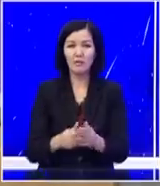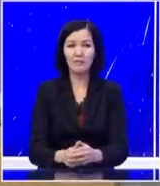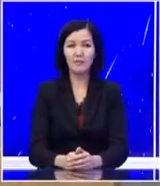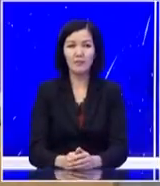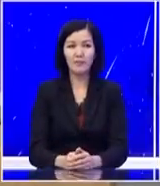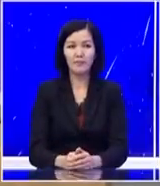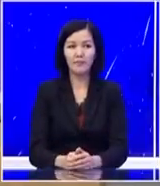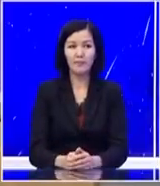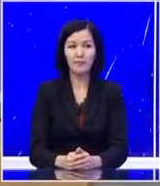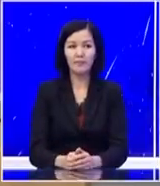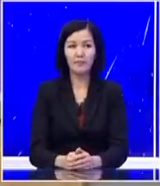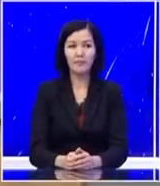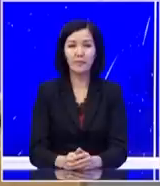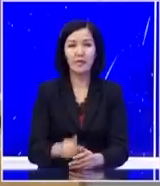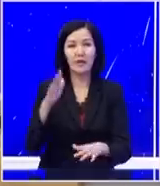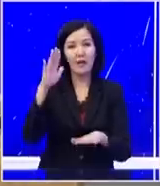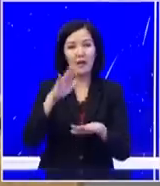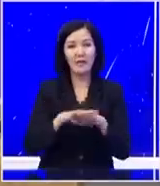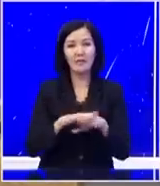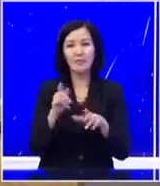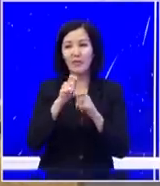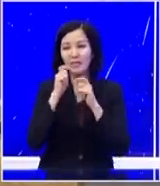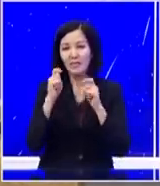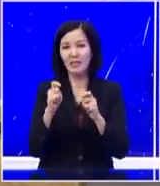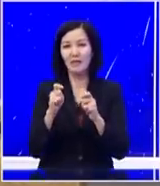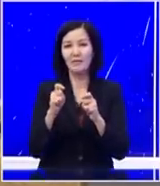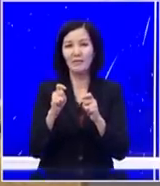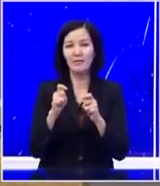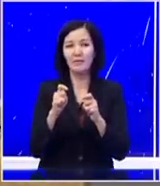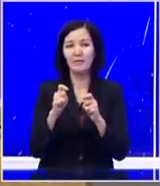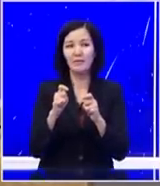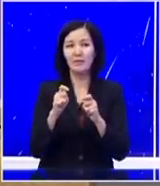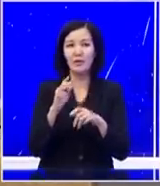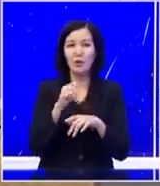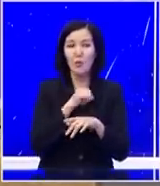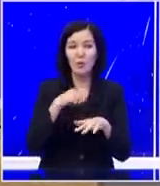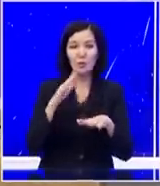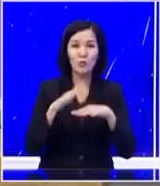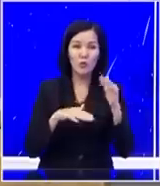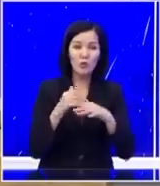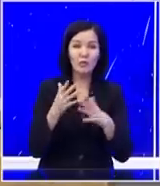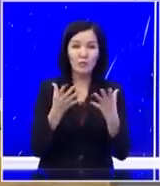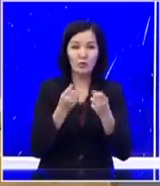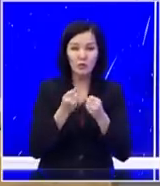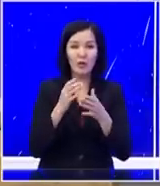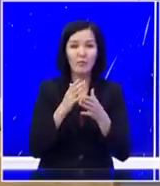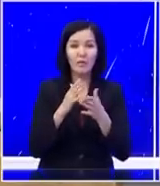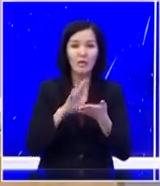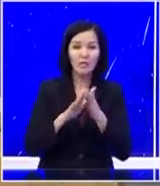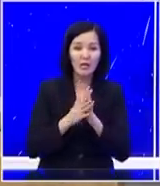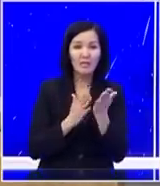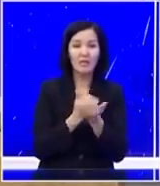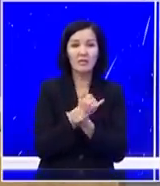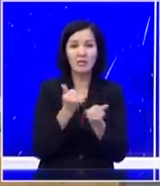Сізге сыйлайық деп тұрмыз, алдыңызда тұрды, қолыңызға ұстап, өткен дәл осындай жағдай жасалмаса,